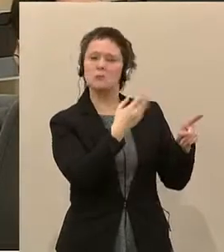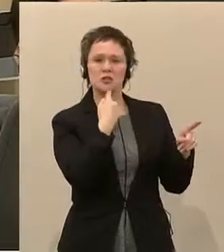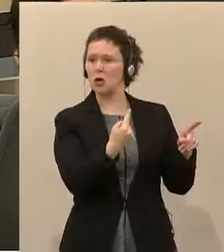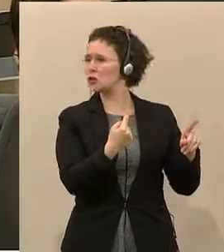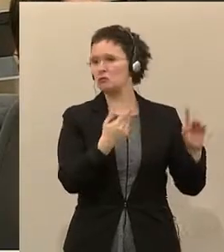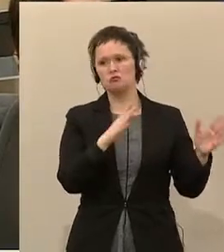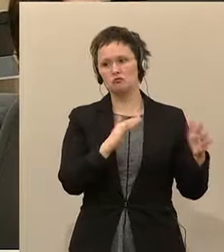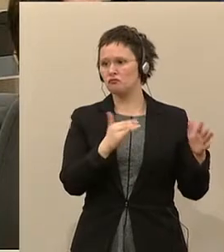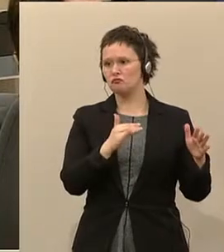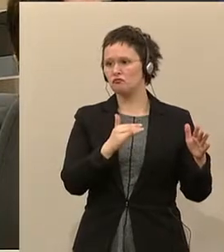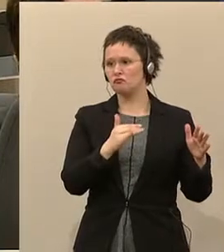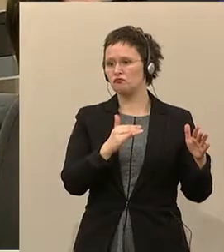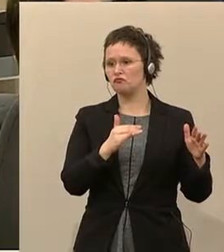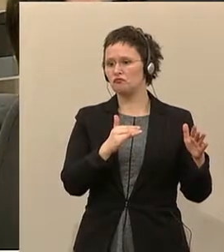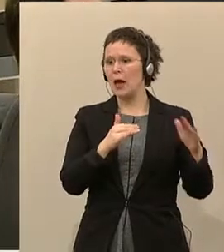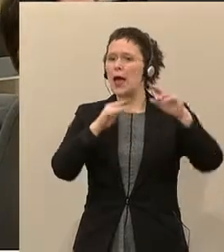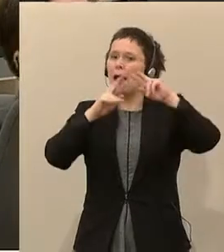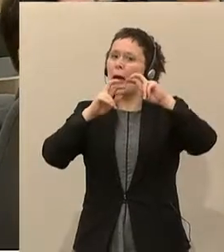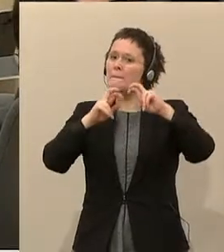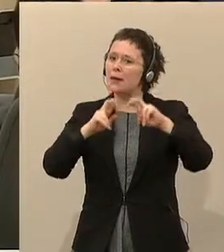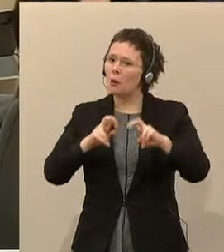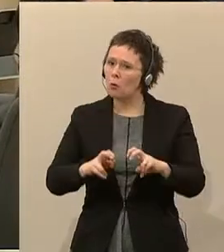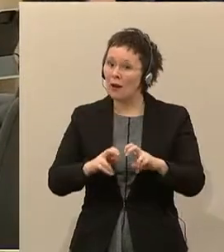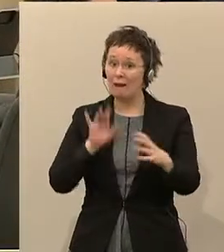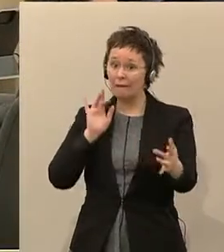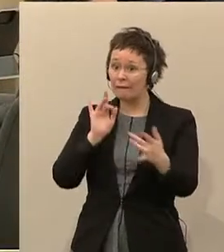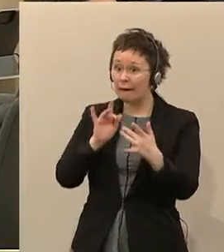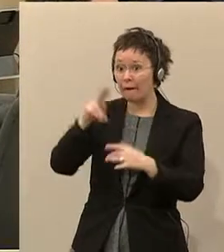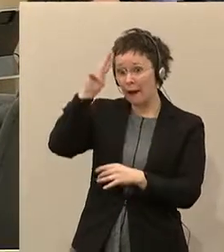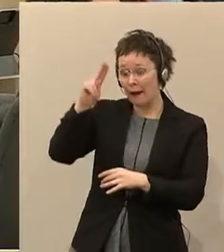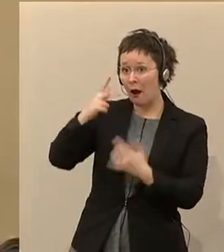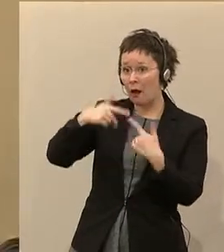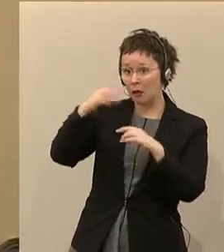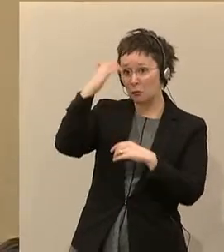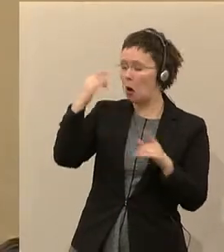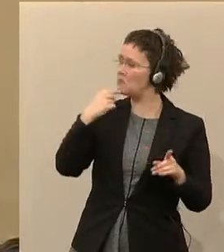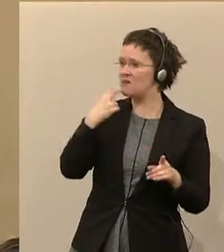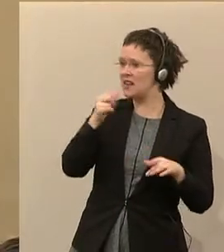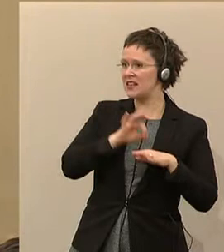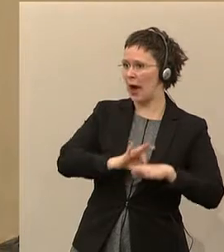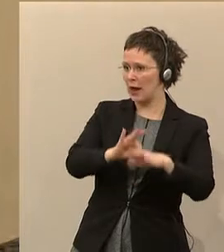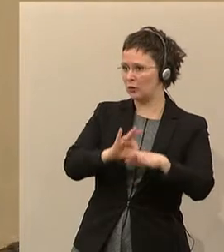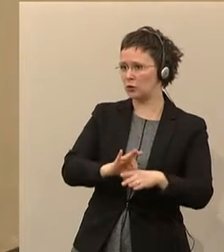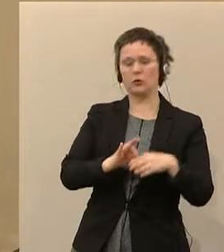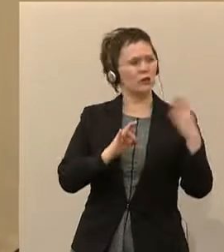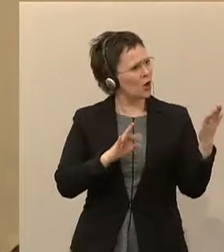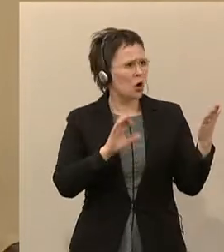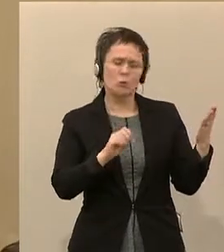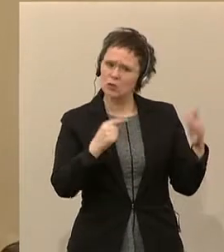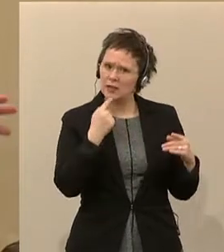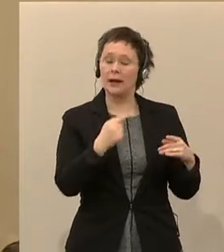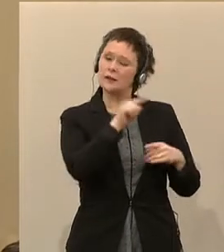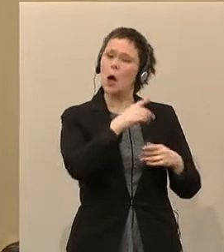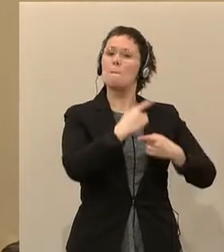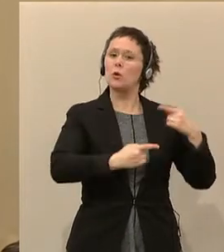gegen Udo Landbauer einleiten wollen. Das ist ein Versuch parteipolitischer Einflussnahme auf die Justiz und ich ersuche Sie und